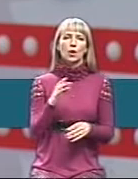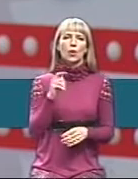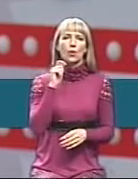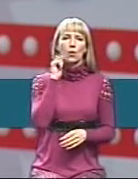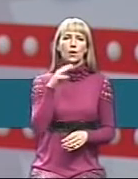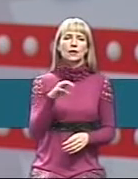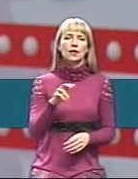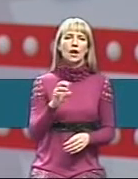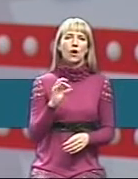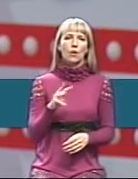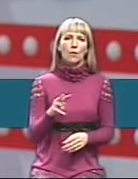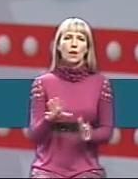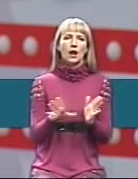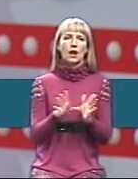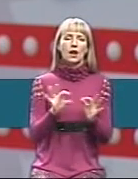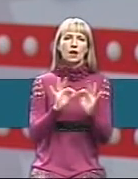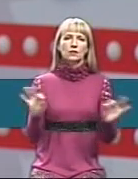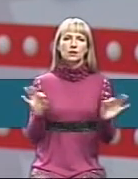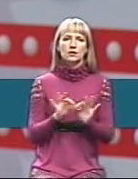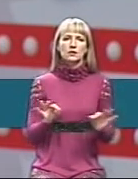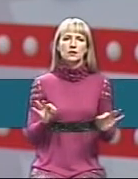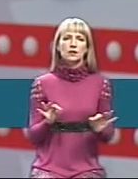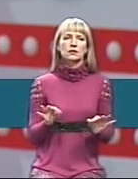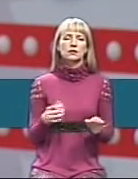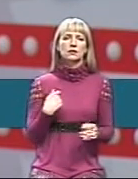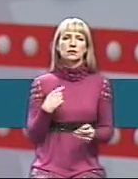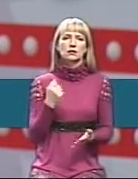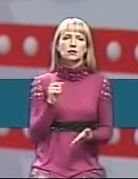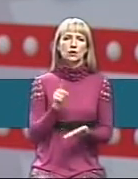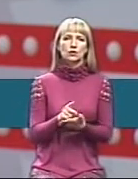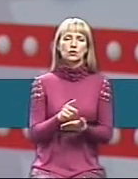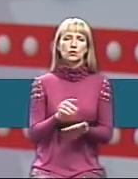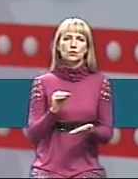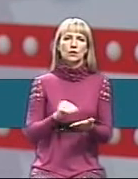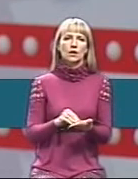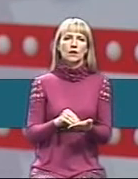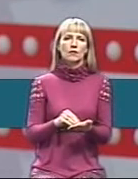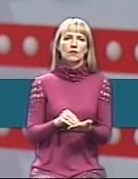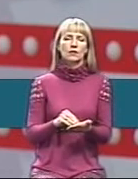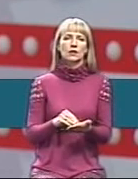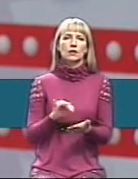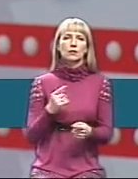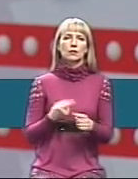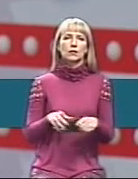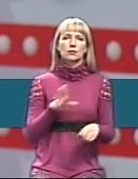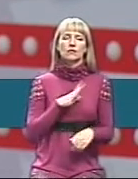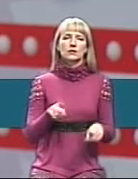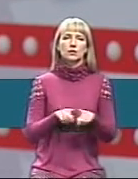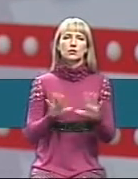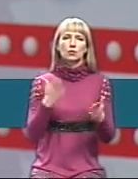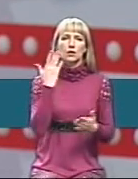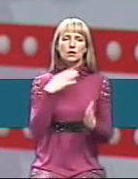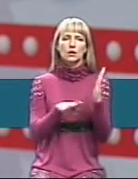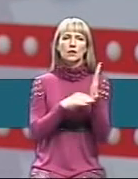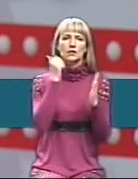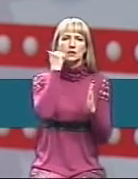«Укртелеком», «Электросети», в общем, ну, такие вот предприятия. Поэтому и бывают такие случаи, что вот деревья